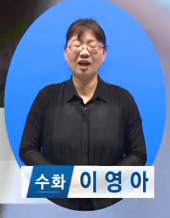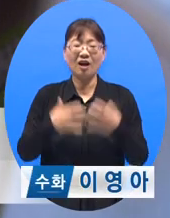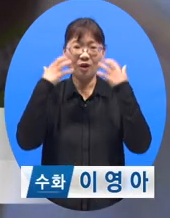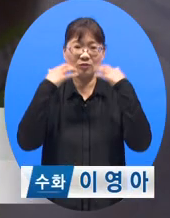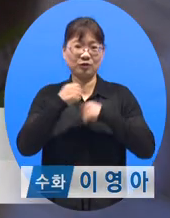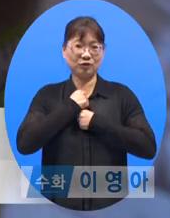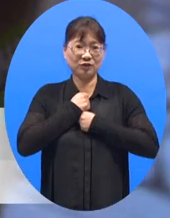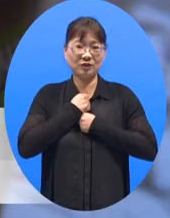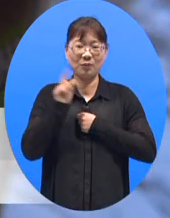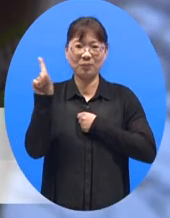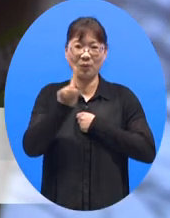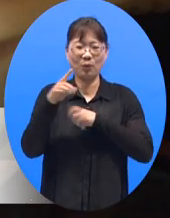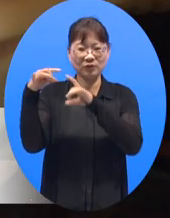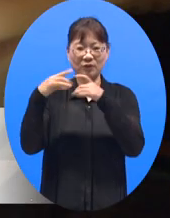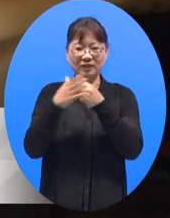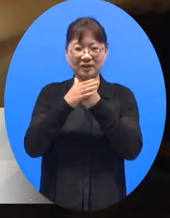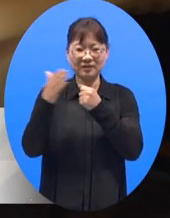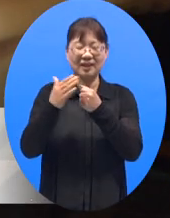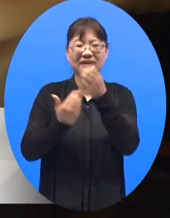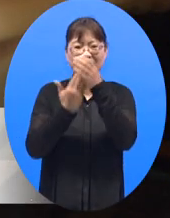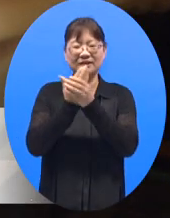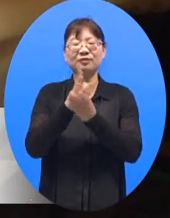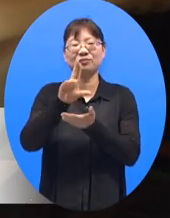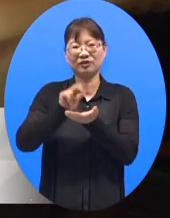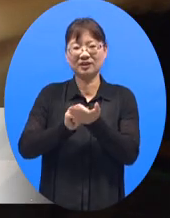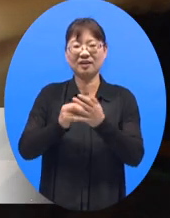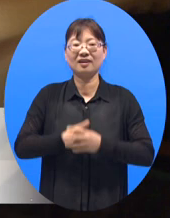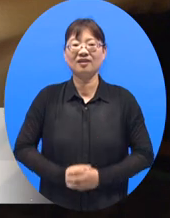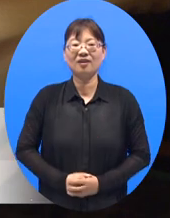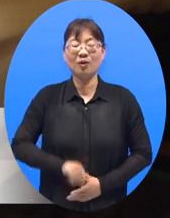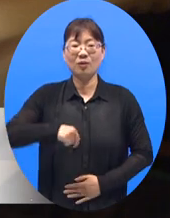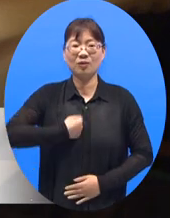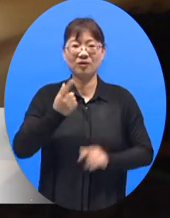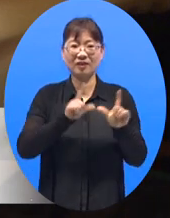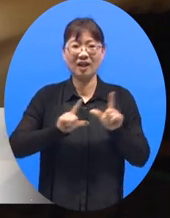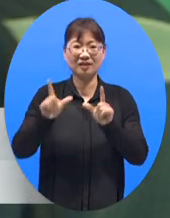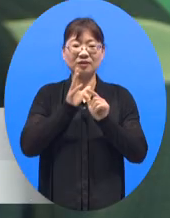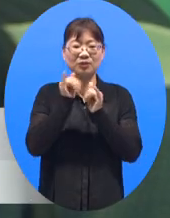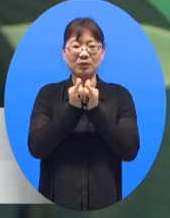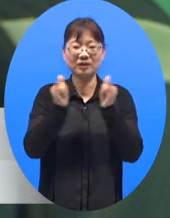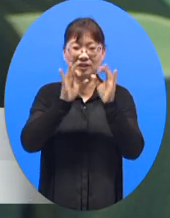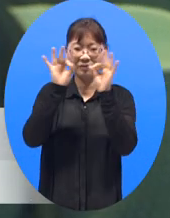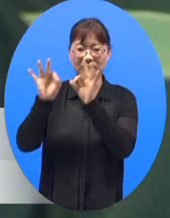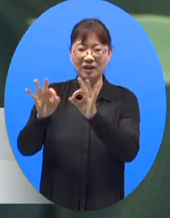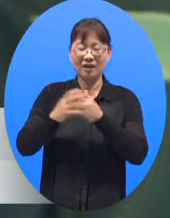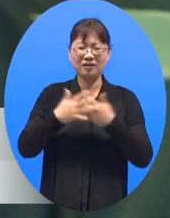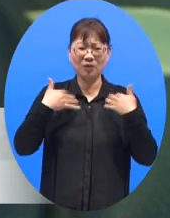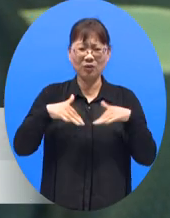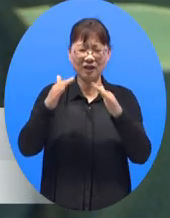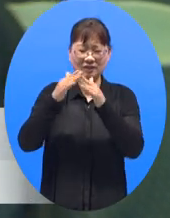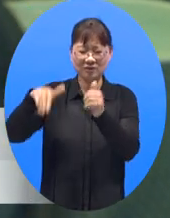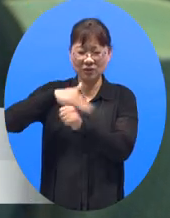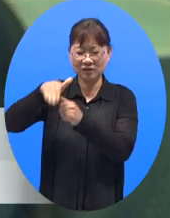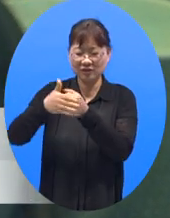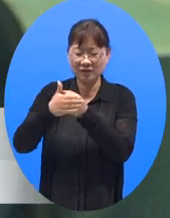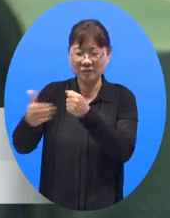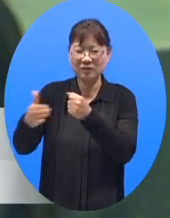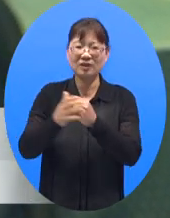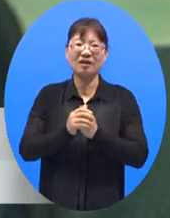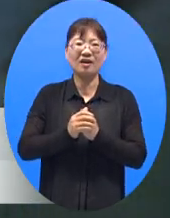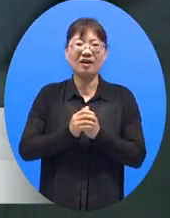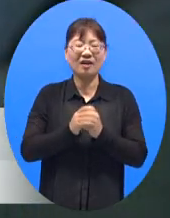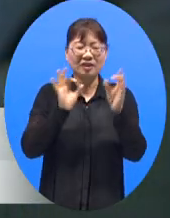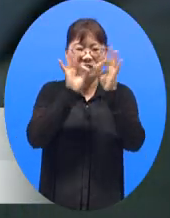여름철 주의해야 하는 게 바로 전기로 인한 안전사고입니다. 특히 홀로 사는 어르신들의 경우 열악한 주거 환경 탓에 사고 위험이